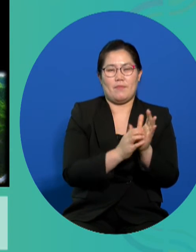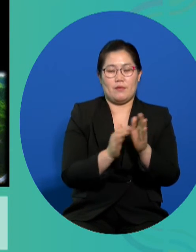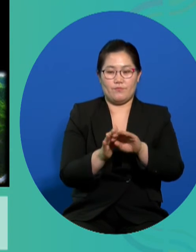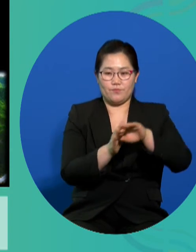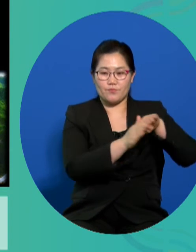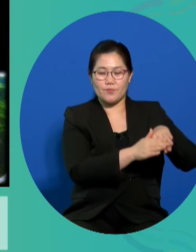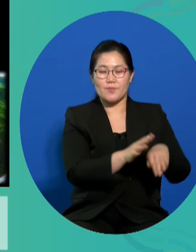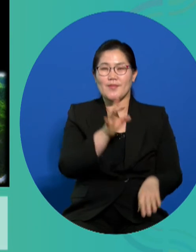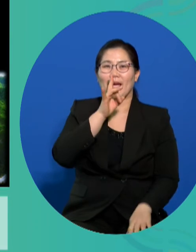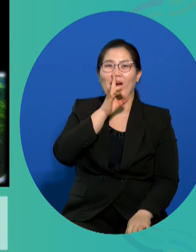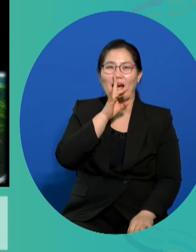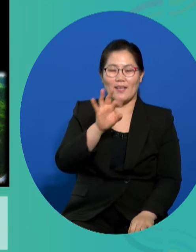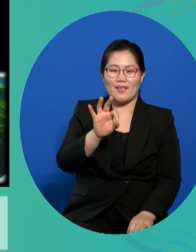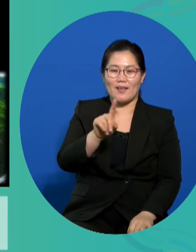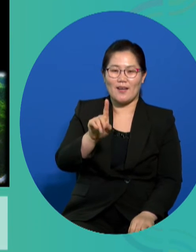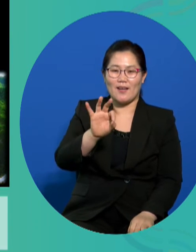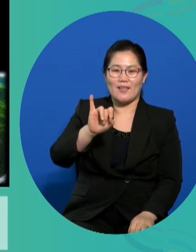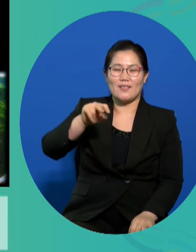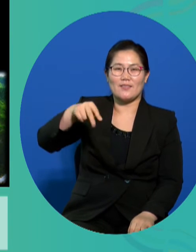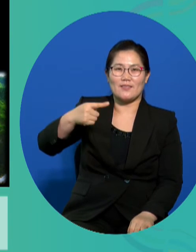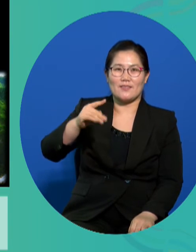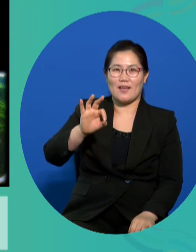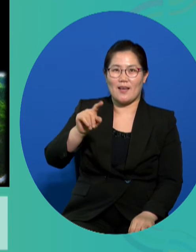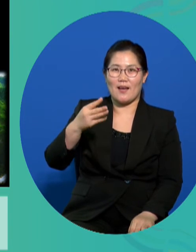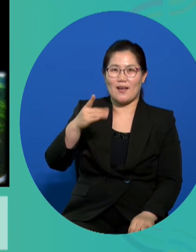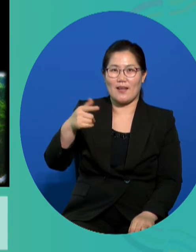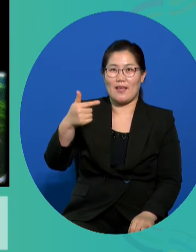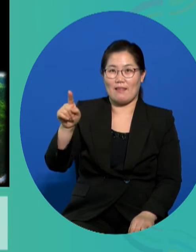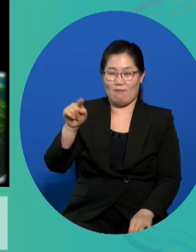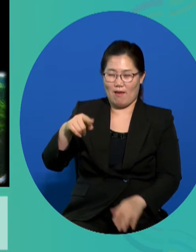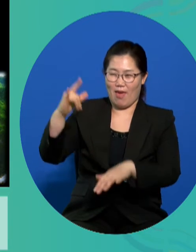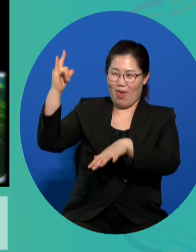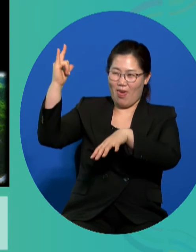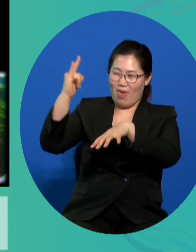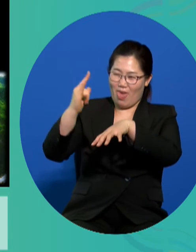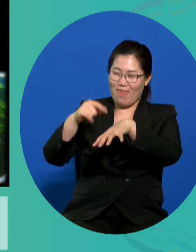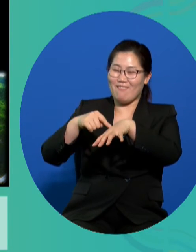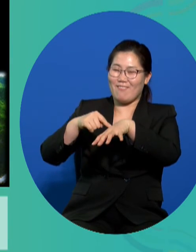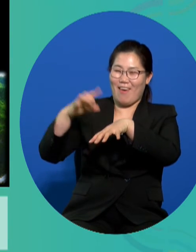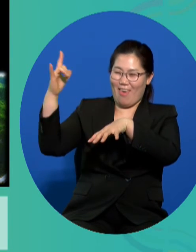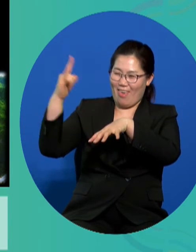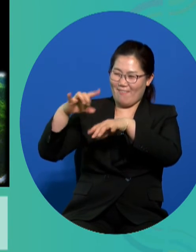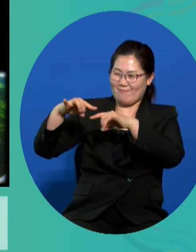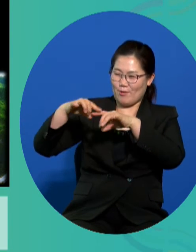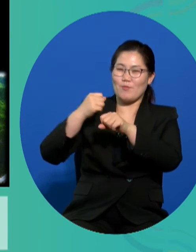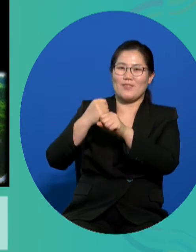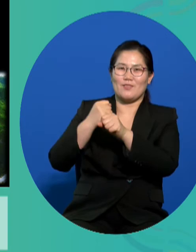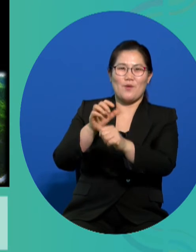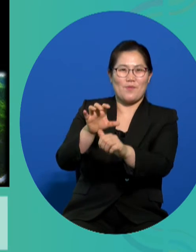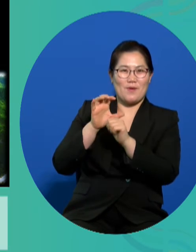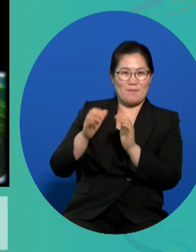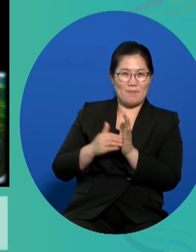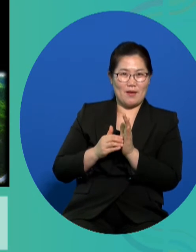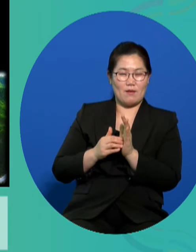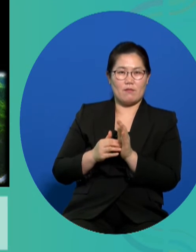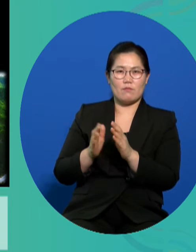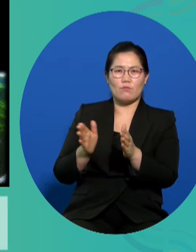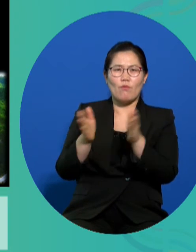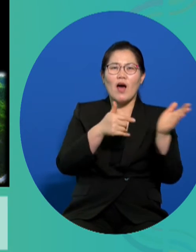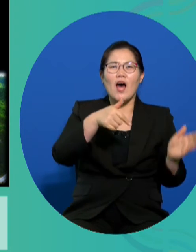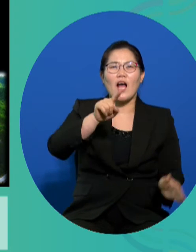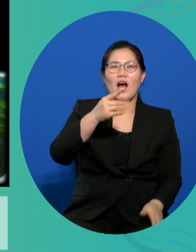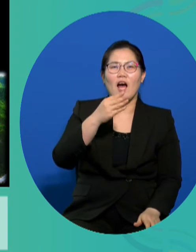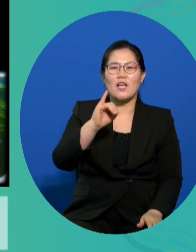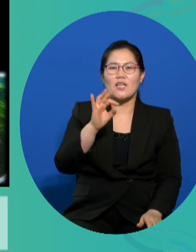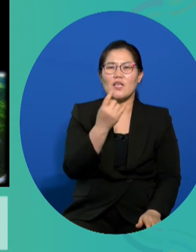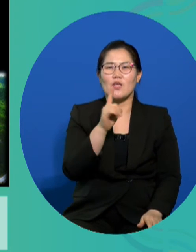빙상 올림픽에 있죠. 그리고 이제 가리왕산 알파인 경기장, 사실 문제만 계속 부각되는데 이 가치